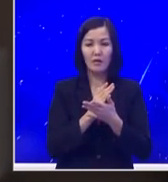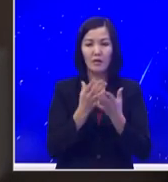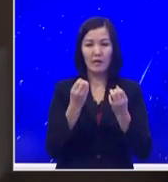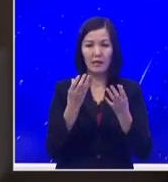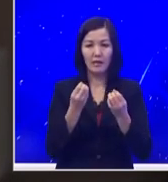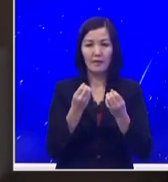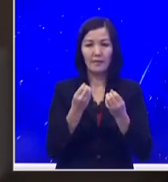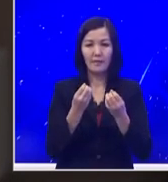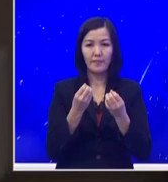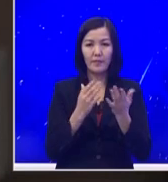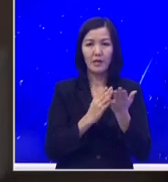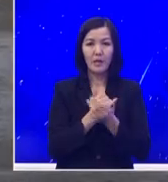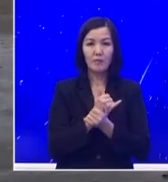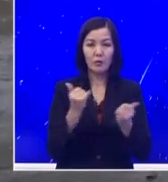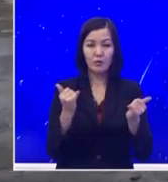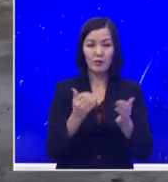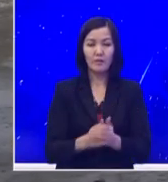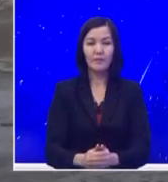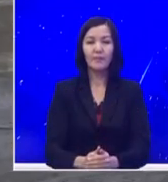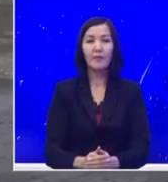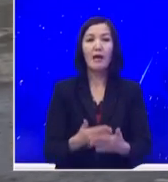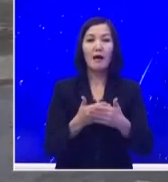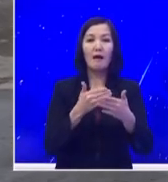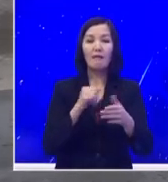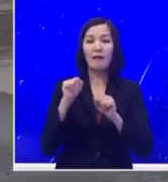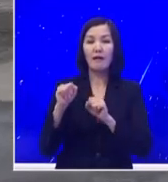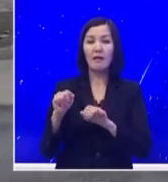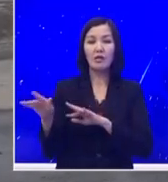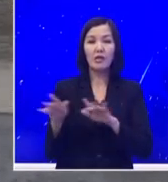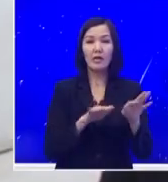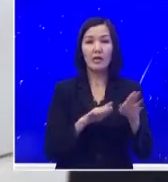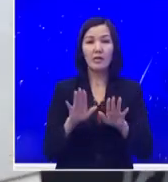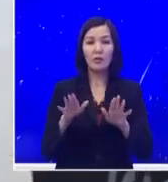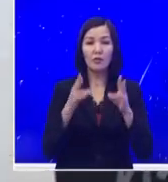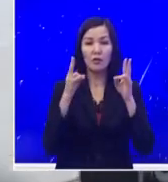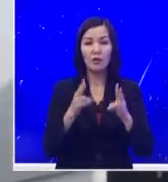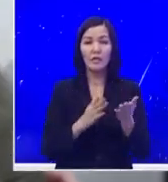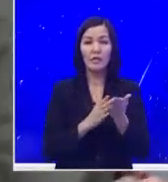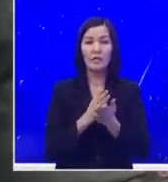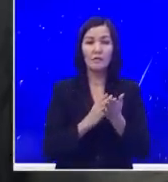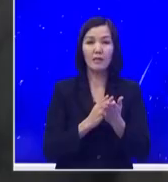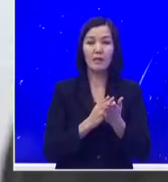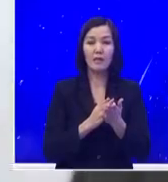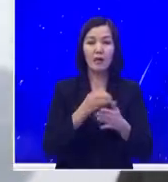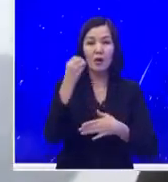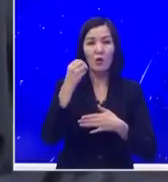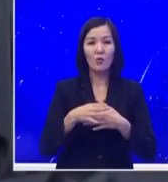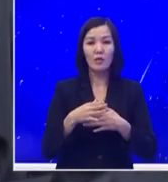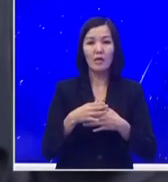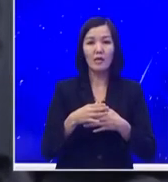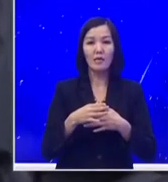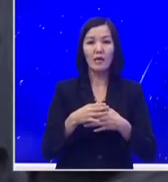де обслуживание жасалынады. Профилактикалық шаралар барысында аудандық төтенше жағдайлар қызметкерлері орталық автобекетте де